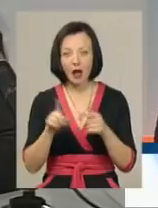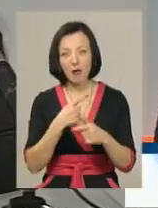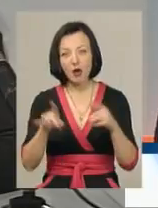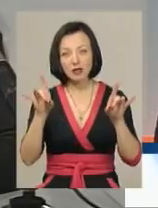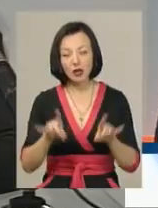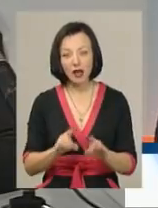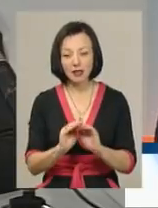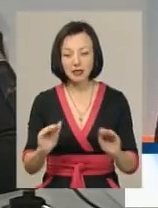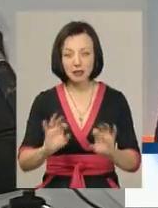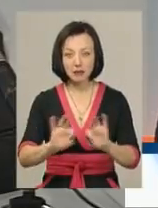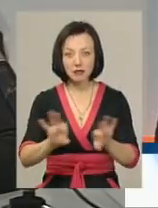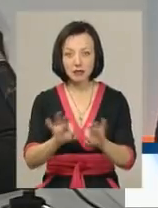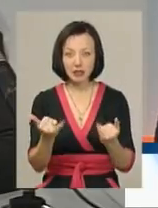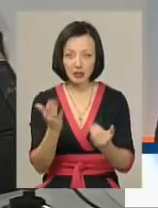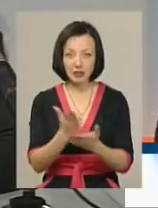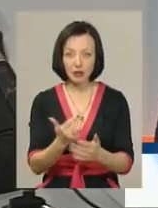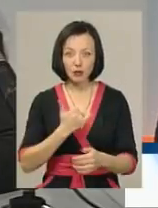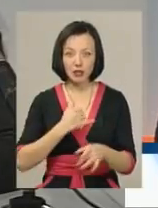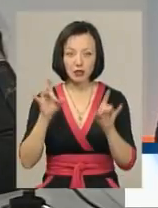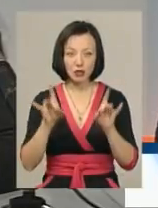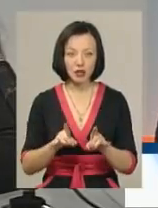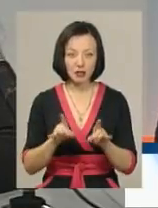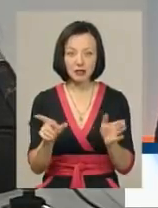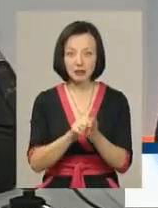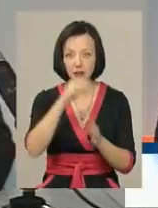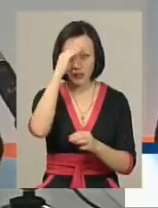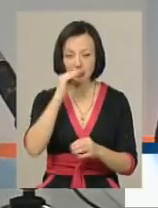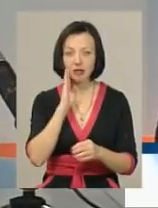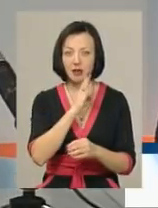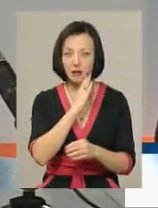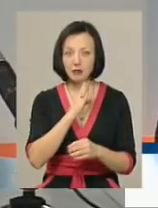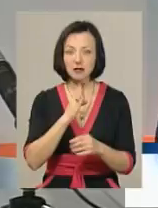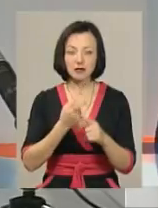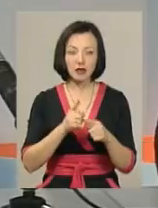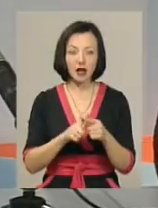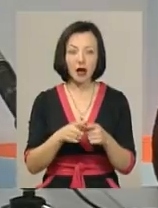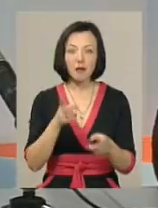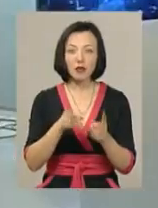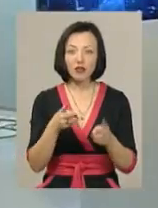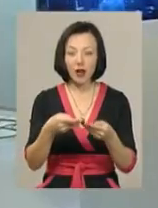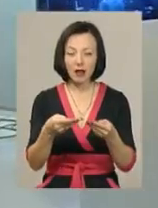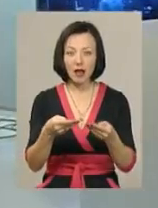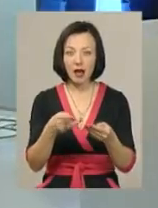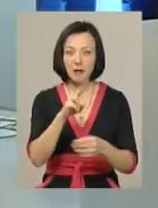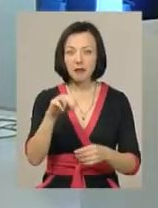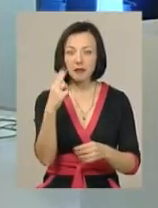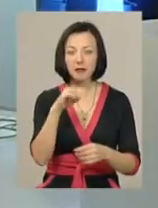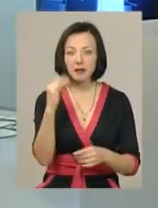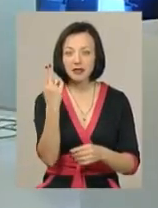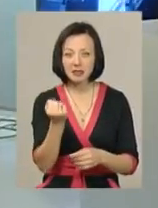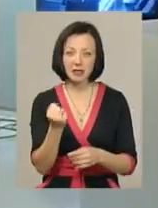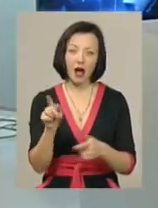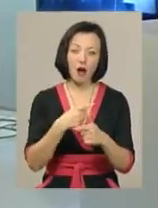Де теж дітям зараз є такі в нас ресторани які проводять майстер-класу по приготуванню піци по приготуванню якихось